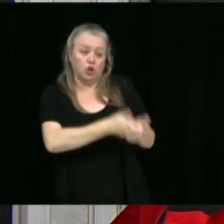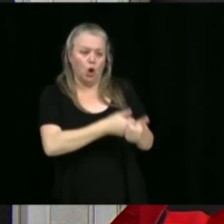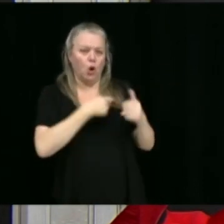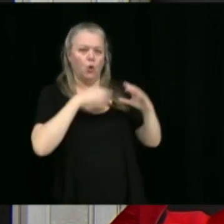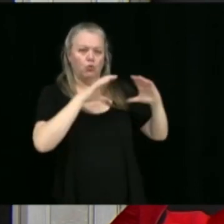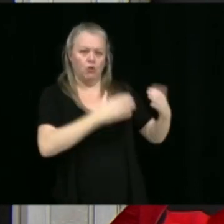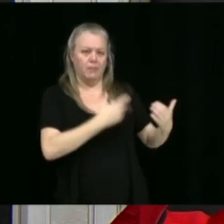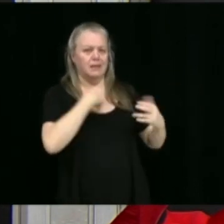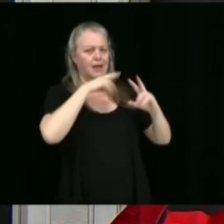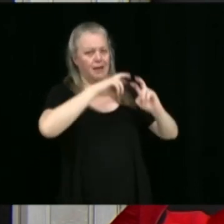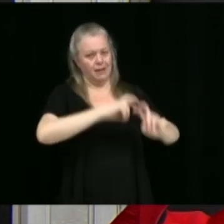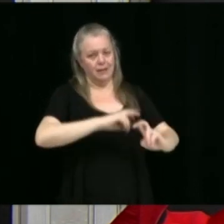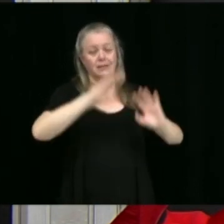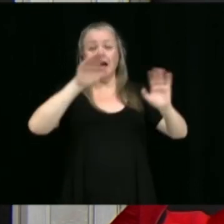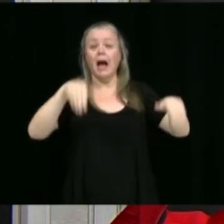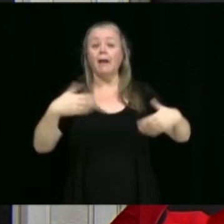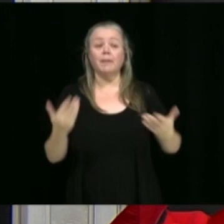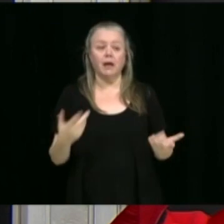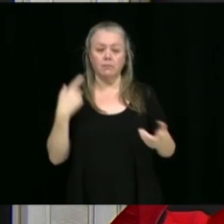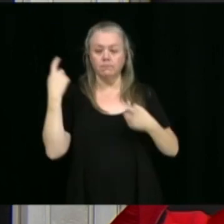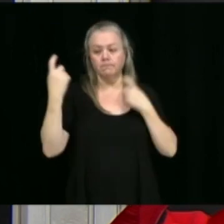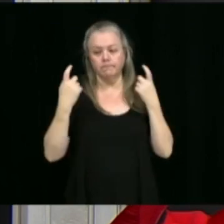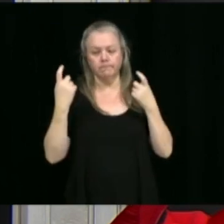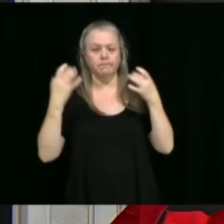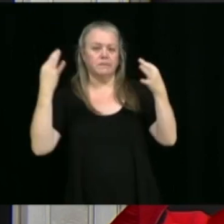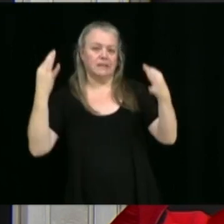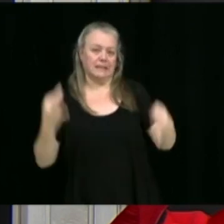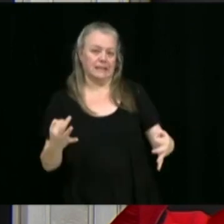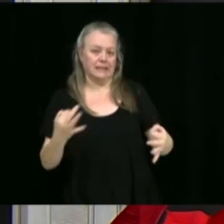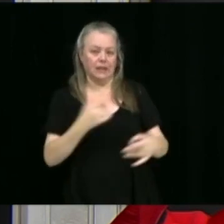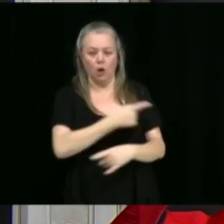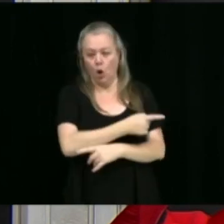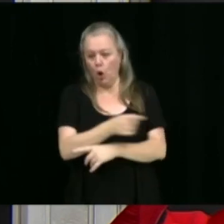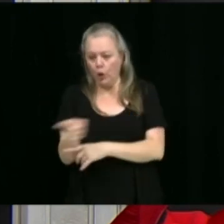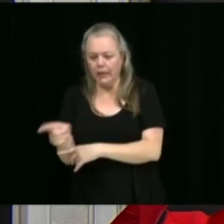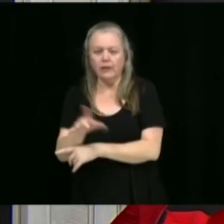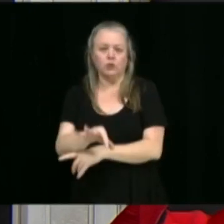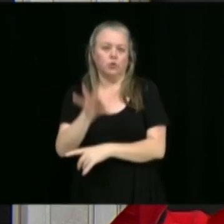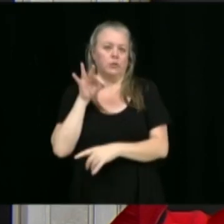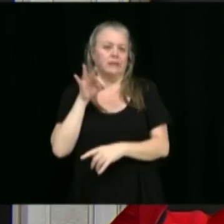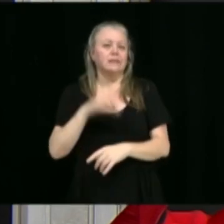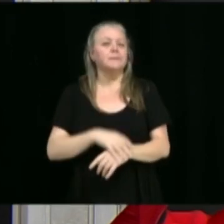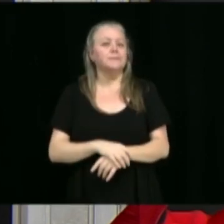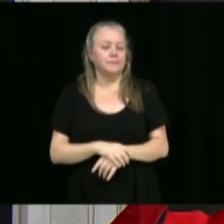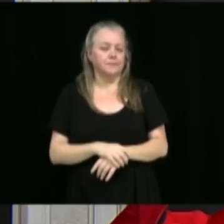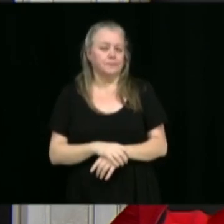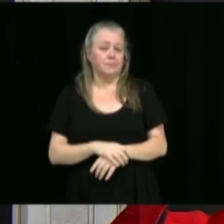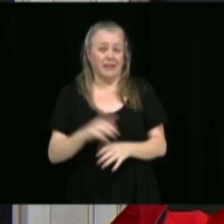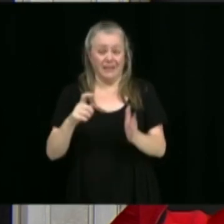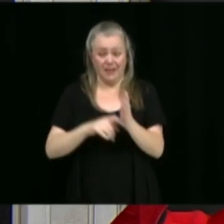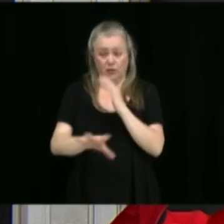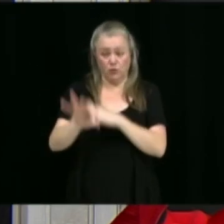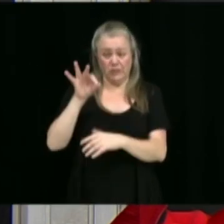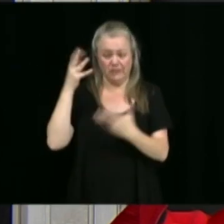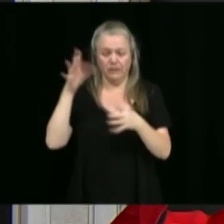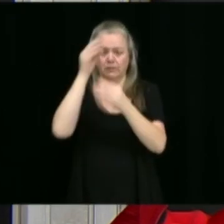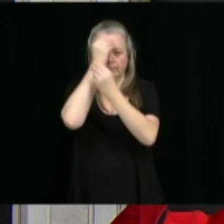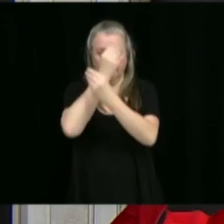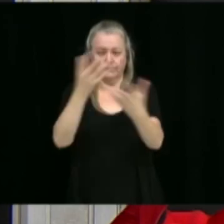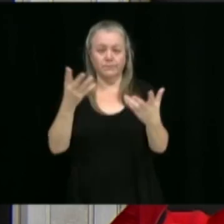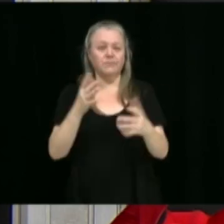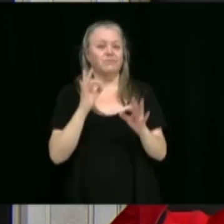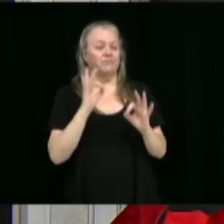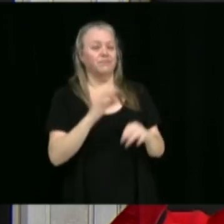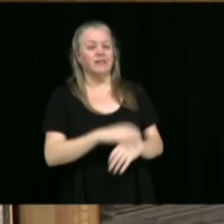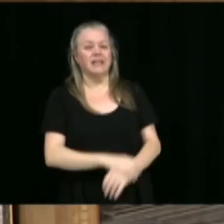puis ensuite se prendra des décisions à savoir quel projet sera retenu puis va être communiqué à la population, bien entendu.